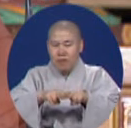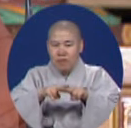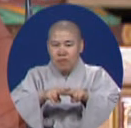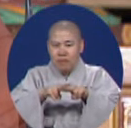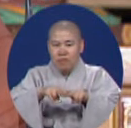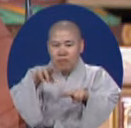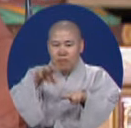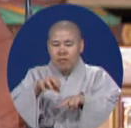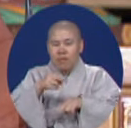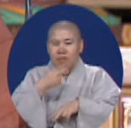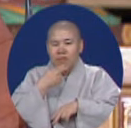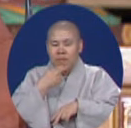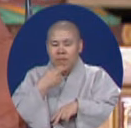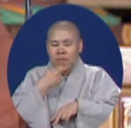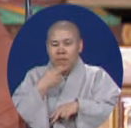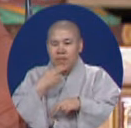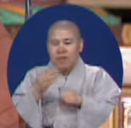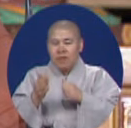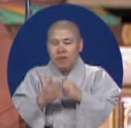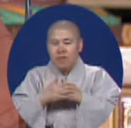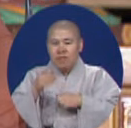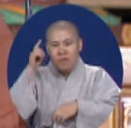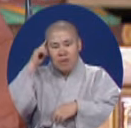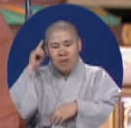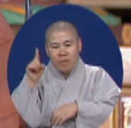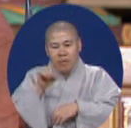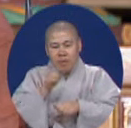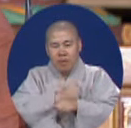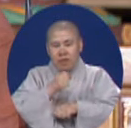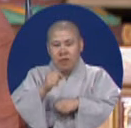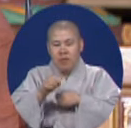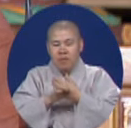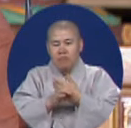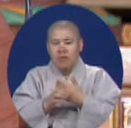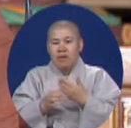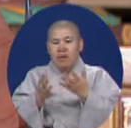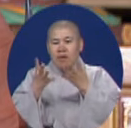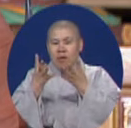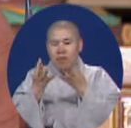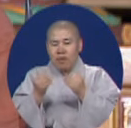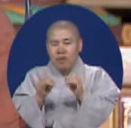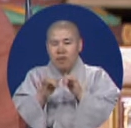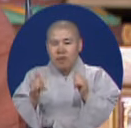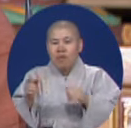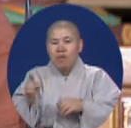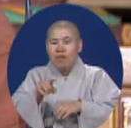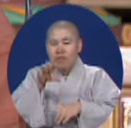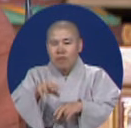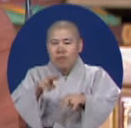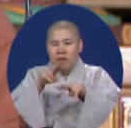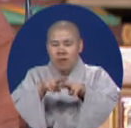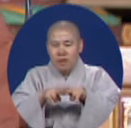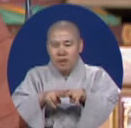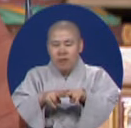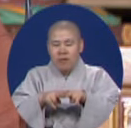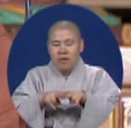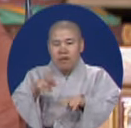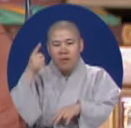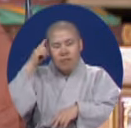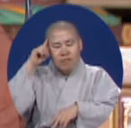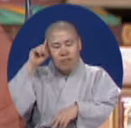그래서 무슨 생각을 했느냐면 이렇게 많은 사람이 어디에 앉을꼬 이 생각을 했어요.